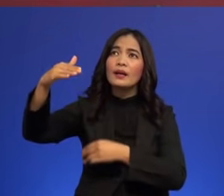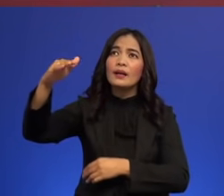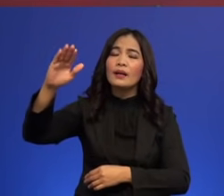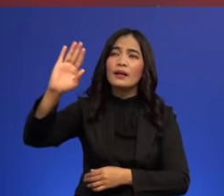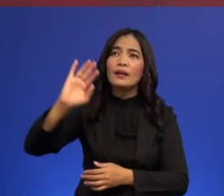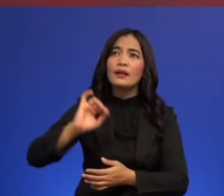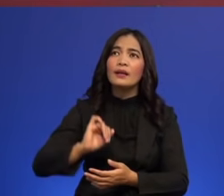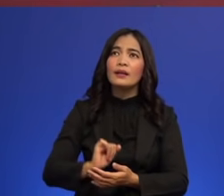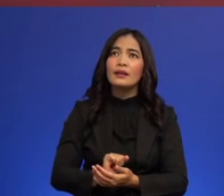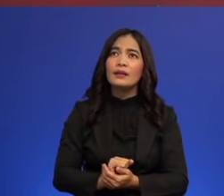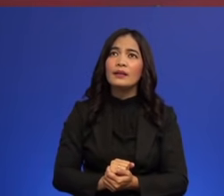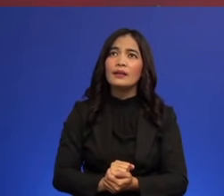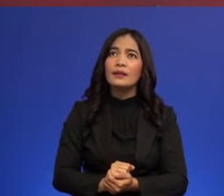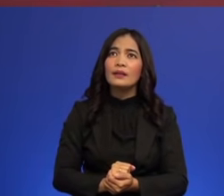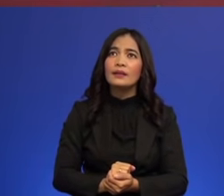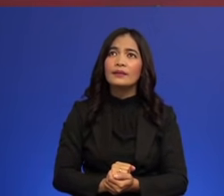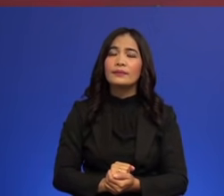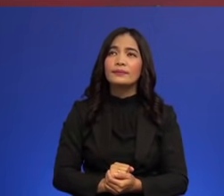keabadian.